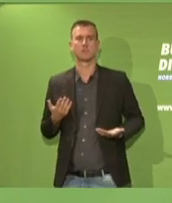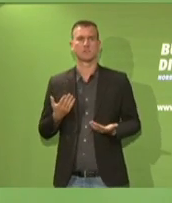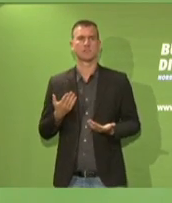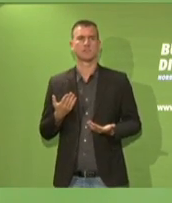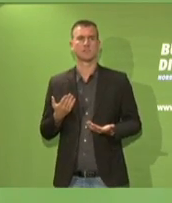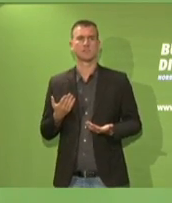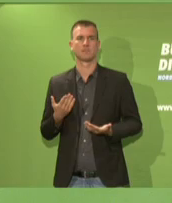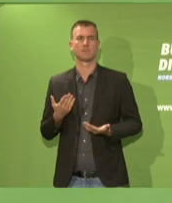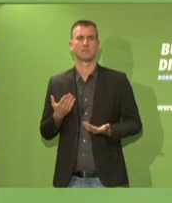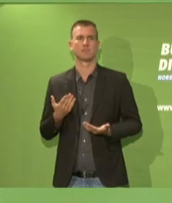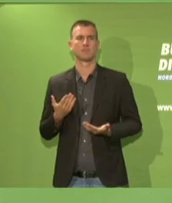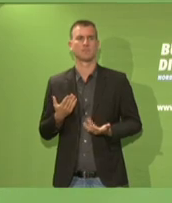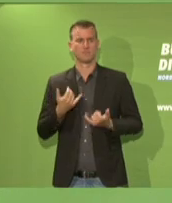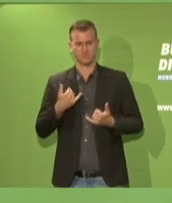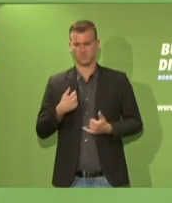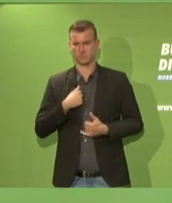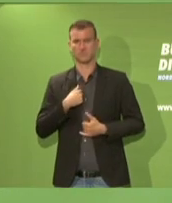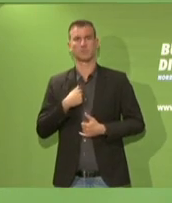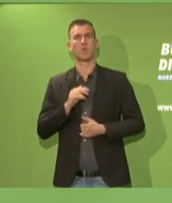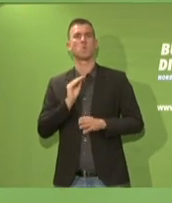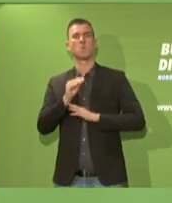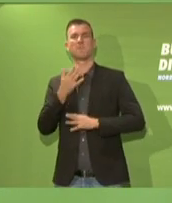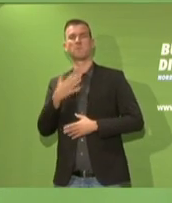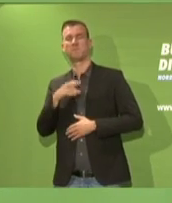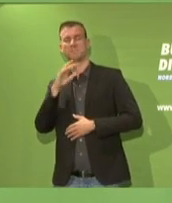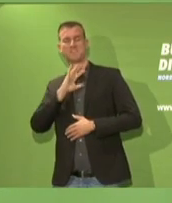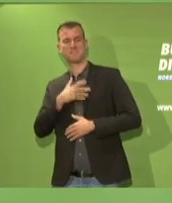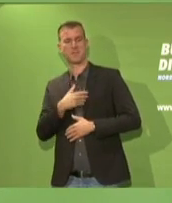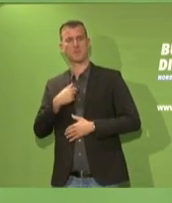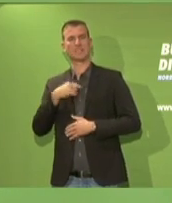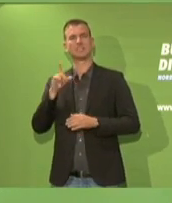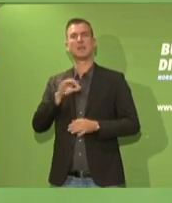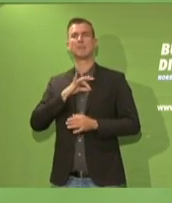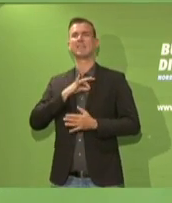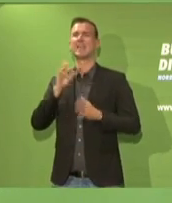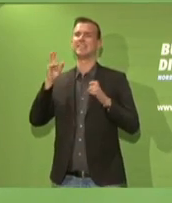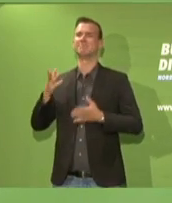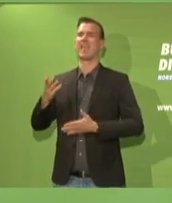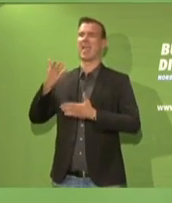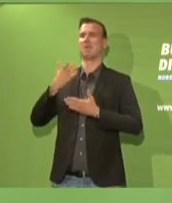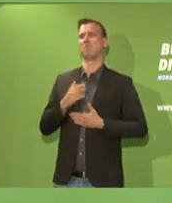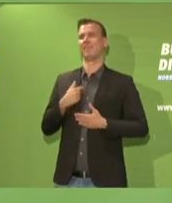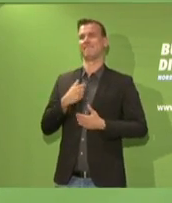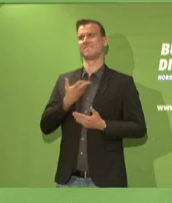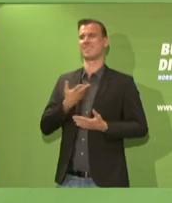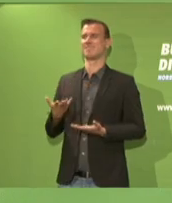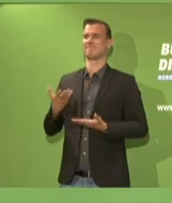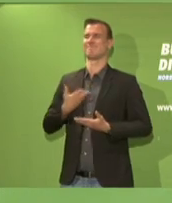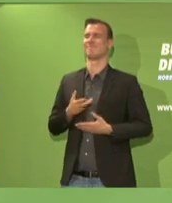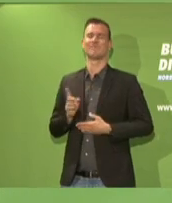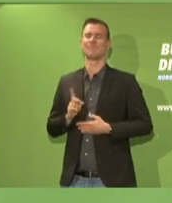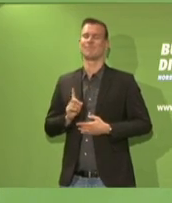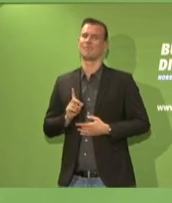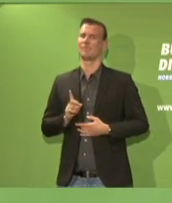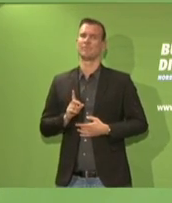ich will euch auch sagen, ich stehe hier nicht als die Ü50-Frau, die sich da für das Parteierbe bewerben möchte, sondern ich möchte